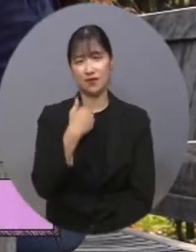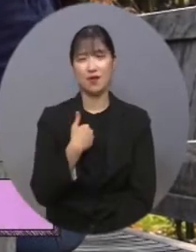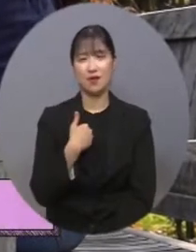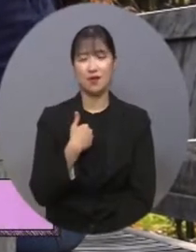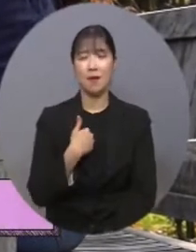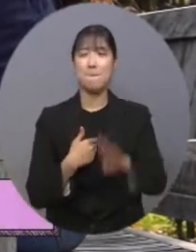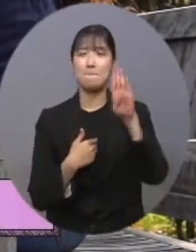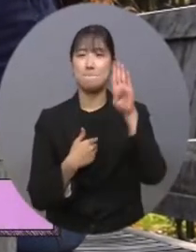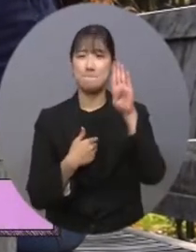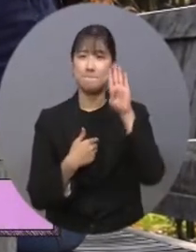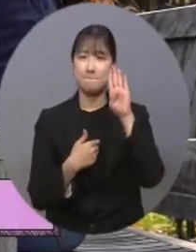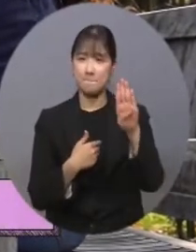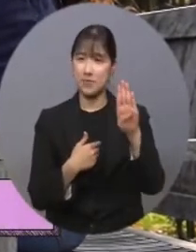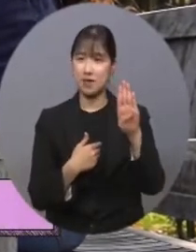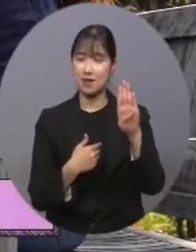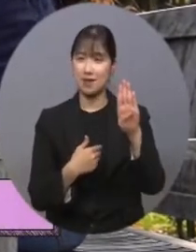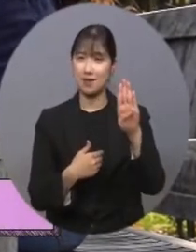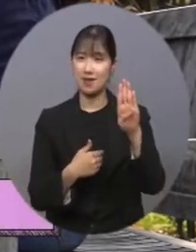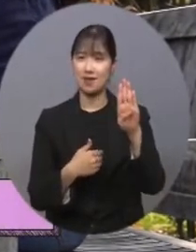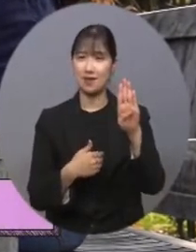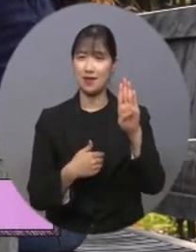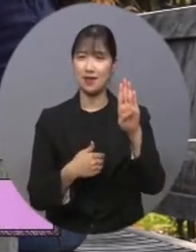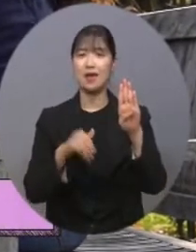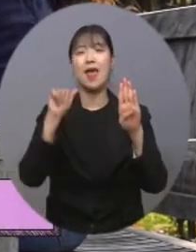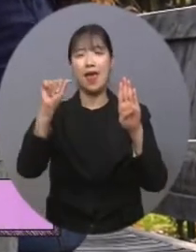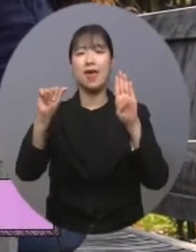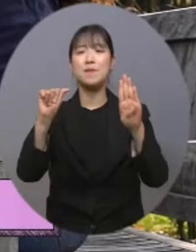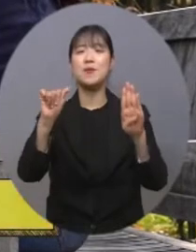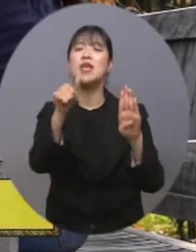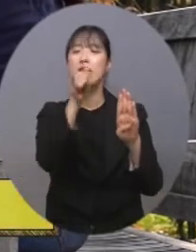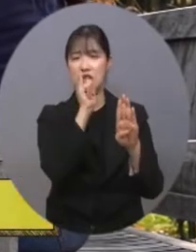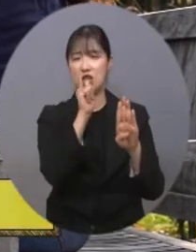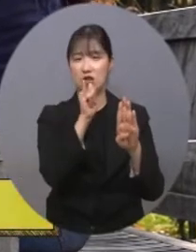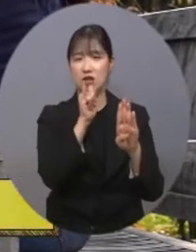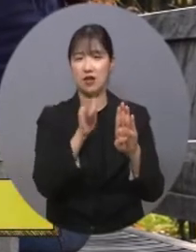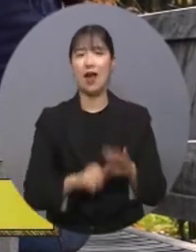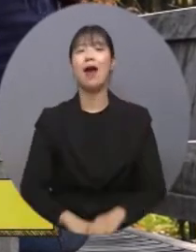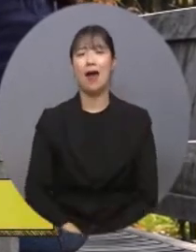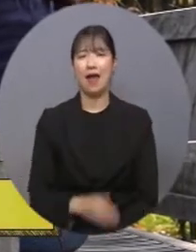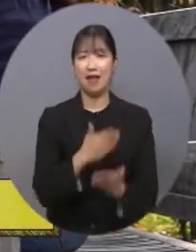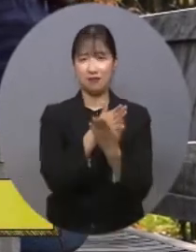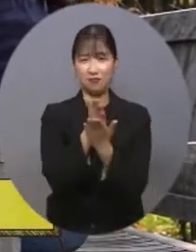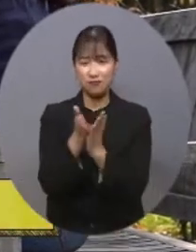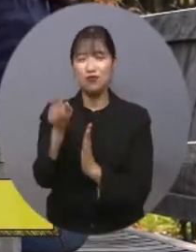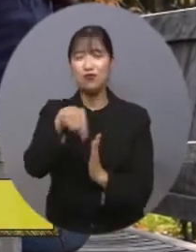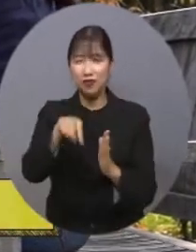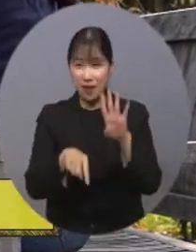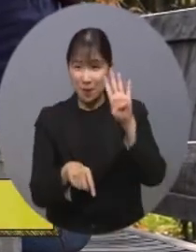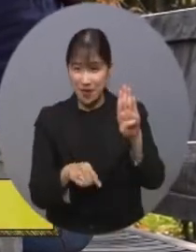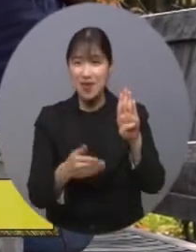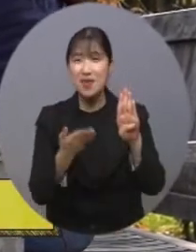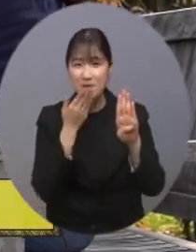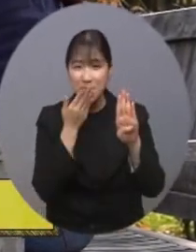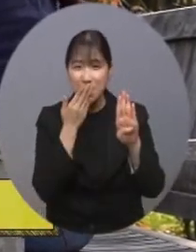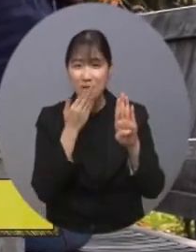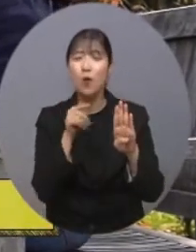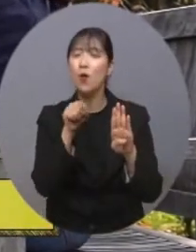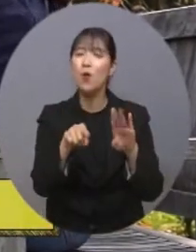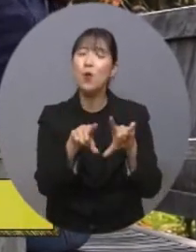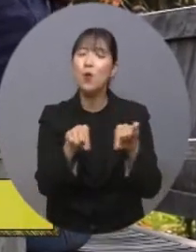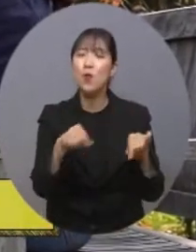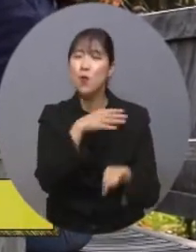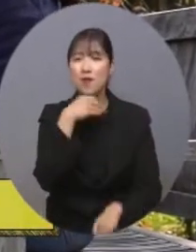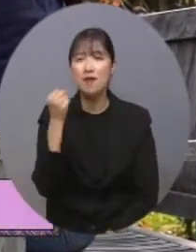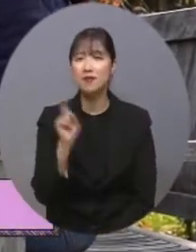그 아니 B? B라고 A, B하고 있는데요. 아 A 메뉴, B 메뉴 중에서 네. B 메뉴를 드셨군요. 네. 거기는 어떤